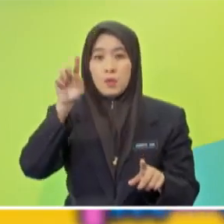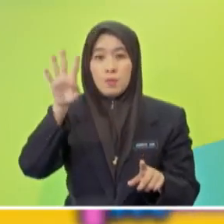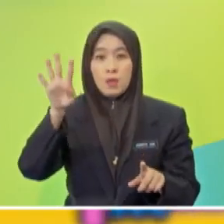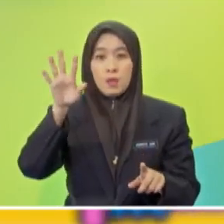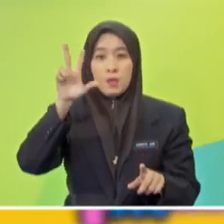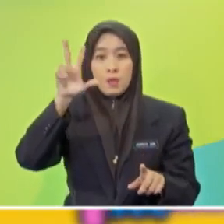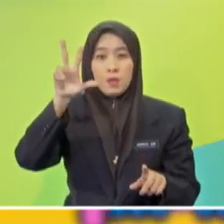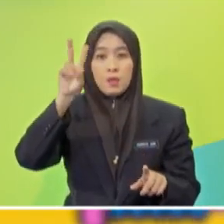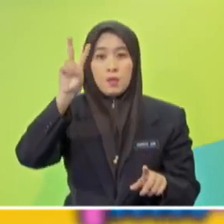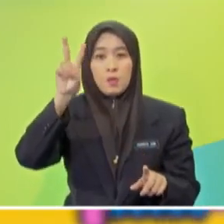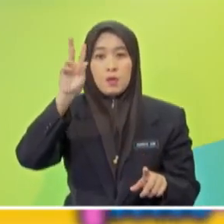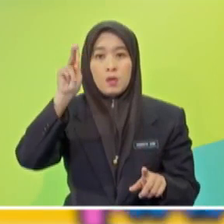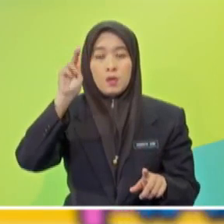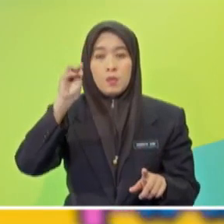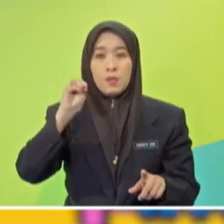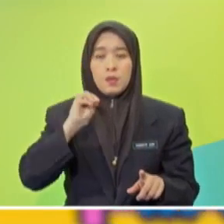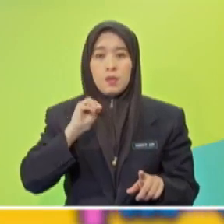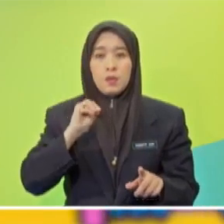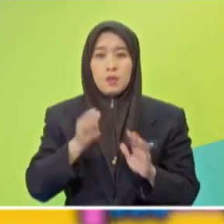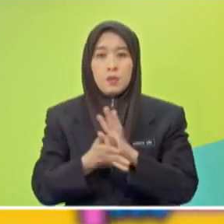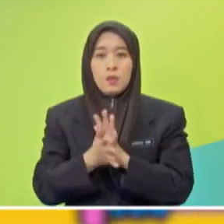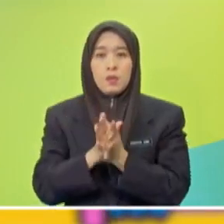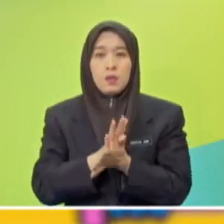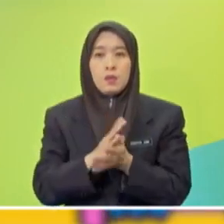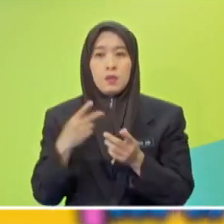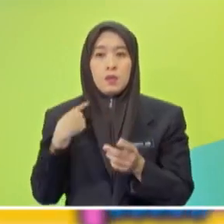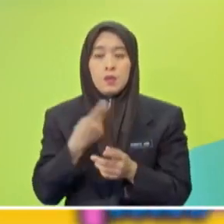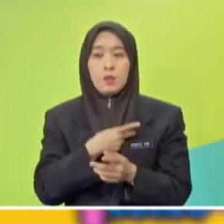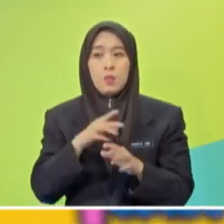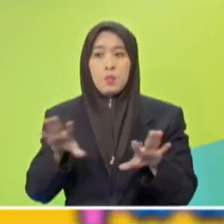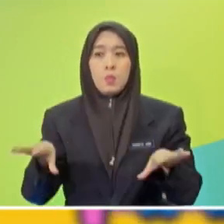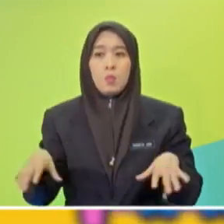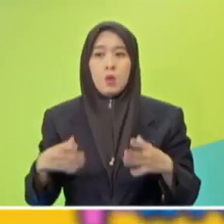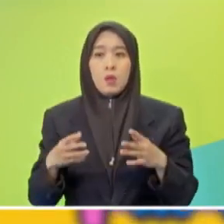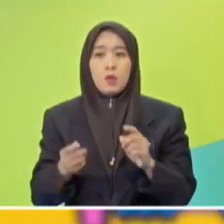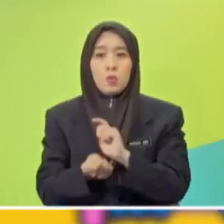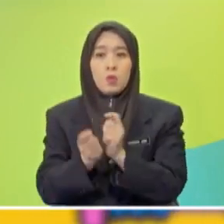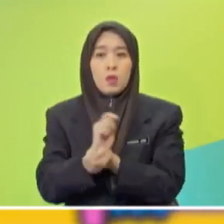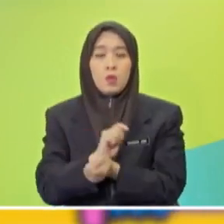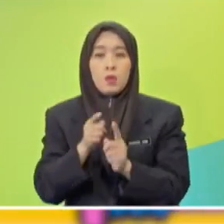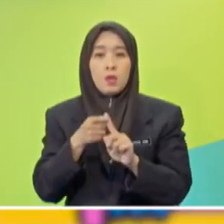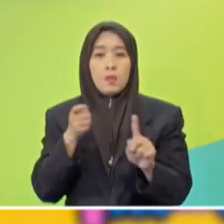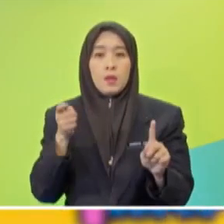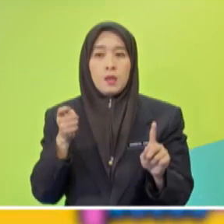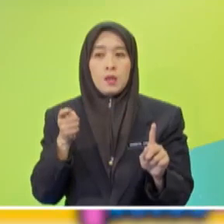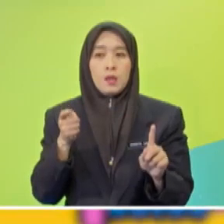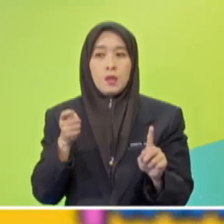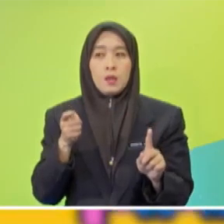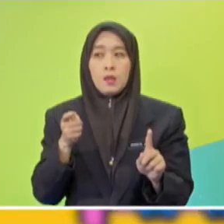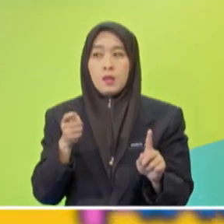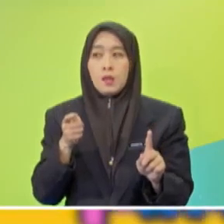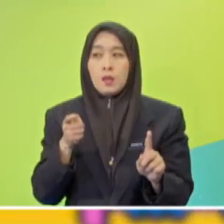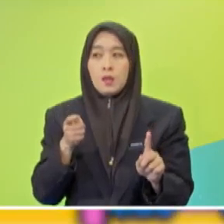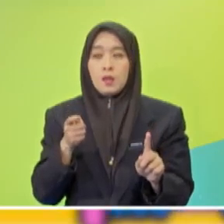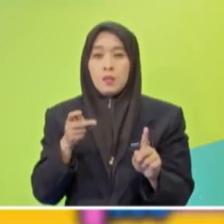KM Oke jadi kita akan membuat penyelesaian macam biasa kita kena tuka dulu daripada itu kepada simbol dah